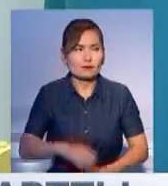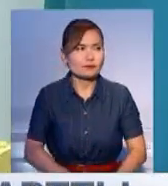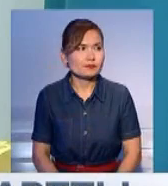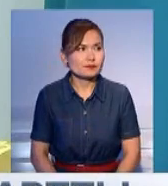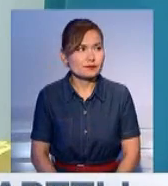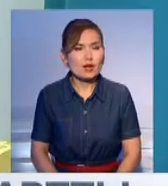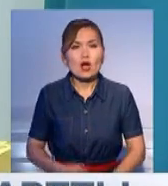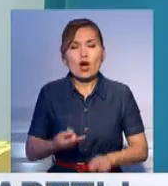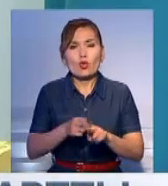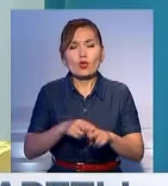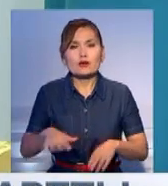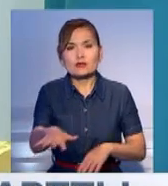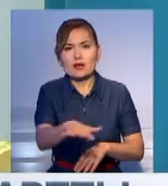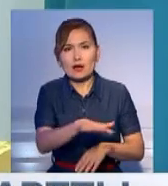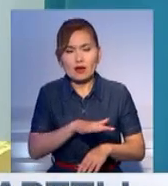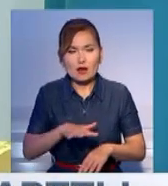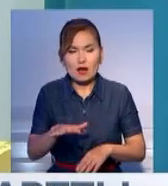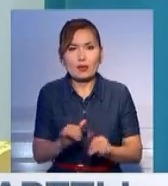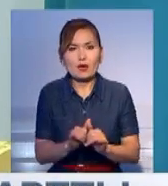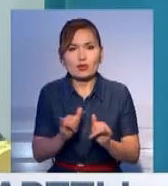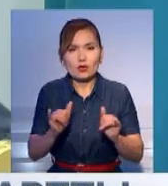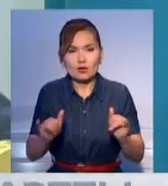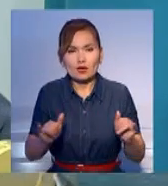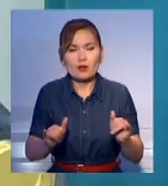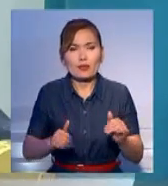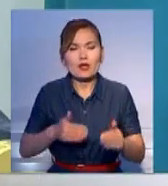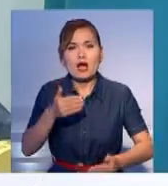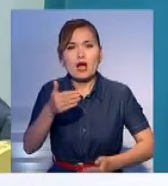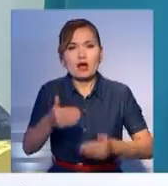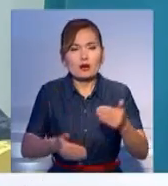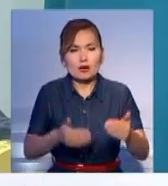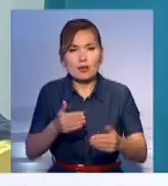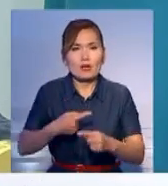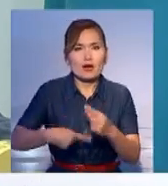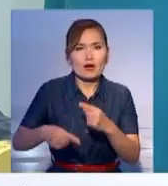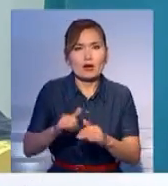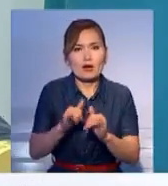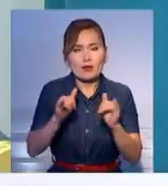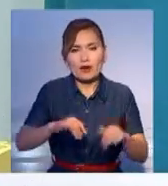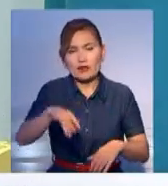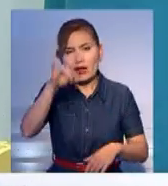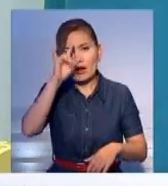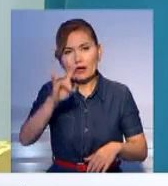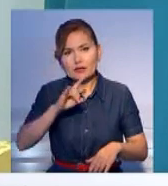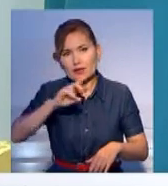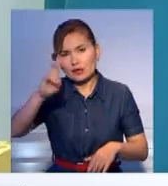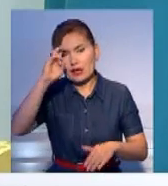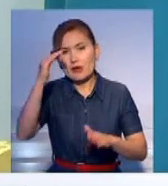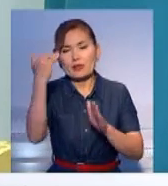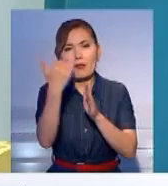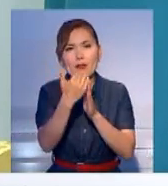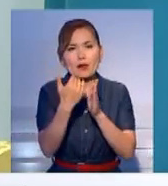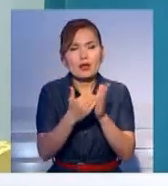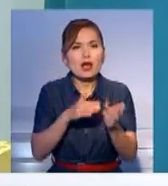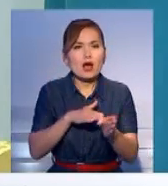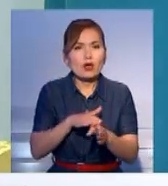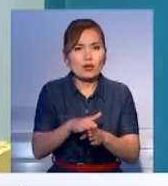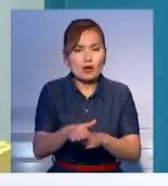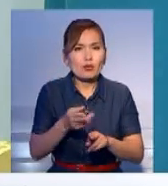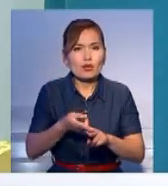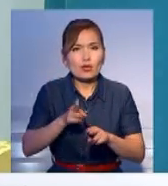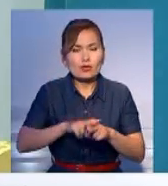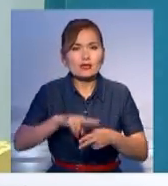Осы аймақтың өсіп өнімі өркендеуі елімізде қабылданып жатқан бағдарламалардың орындауы